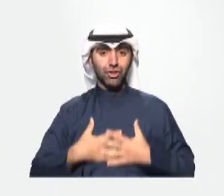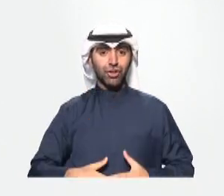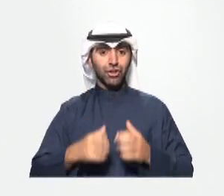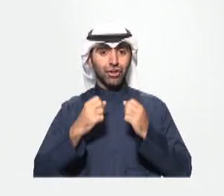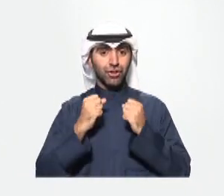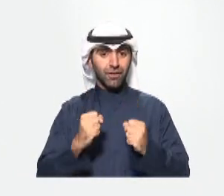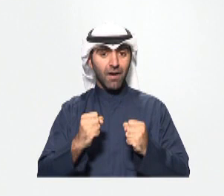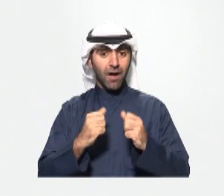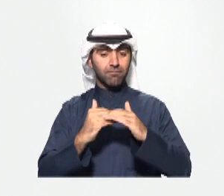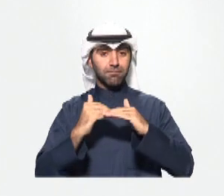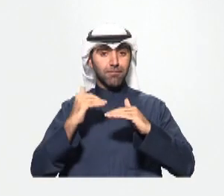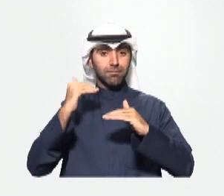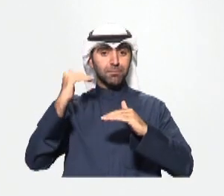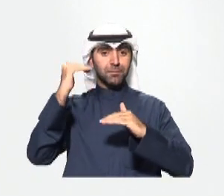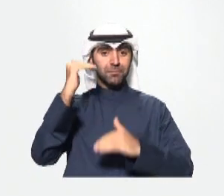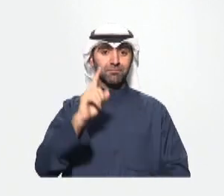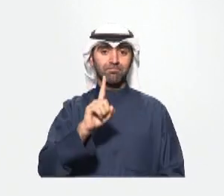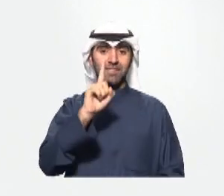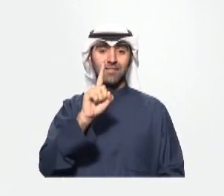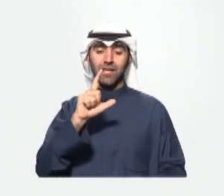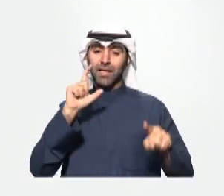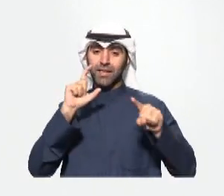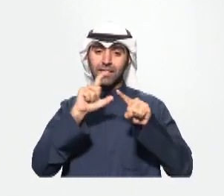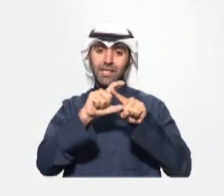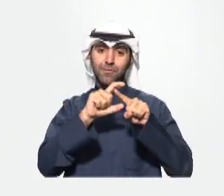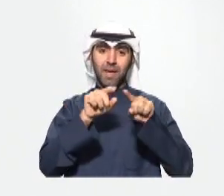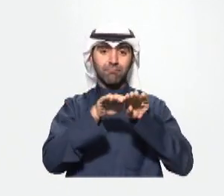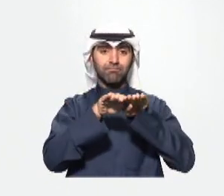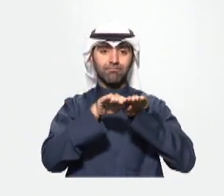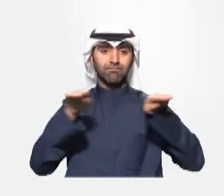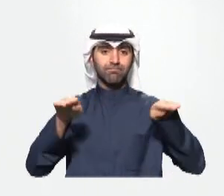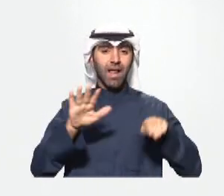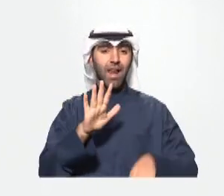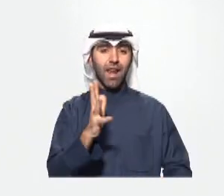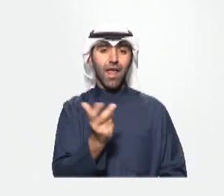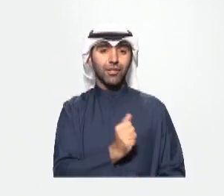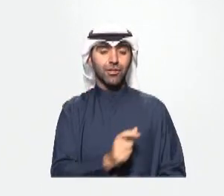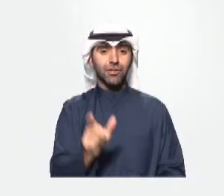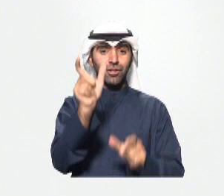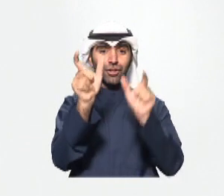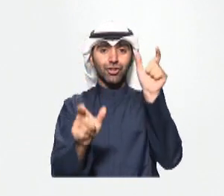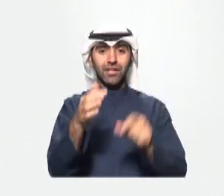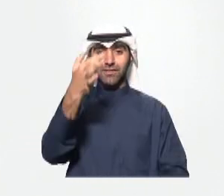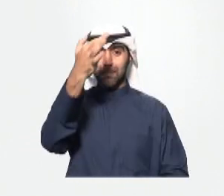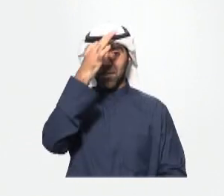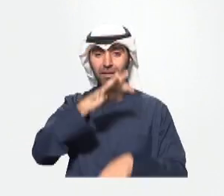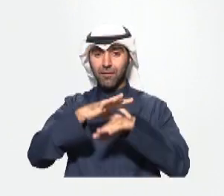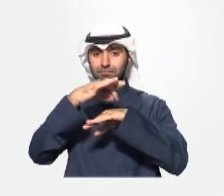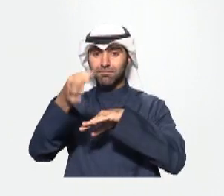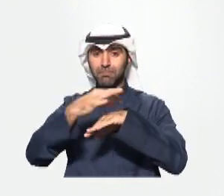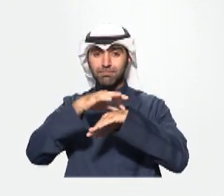إلا وأن النسبة ما زالت ثابتة، نسبة حالات التعافي إلى الإصابات،